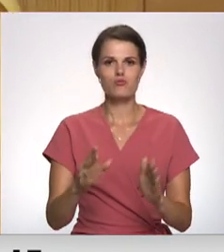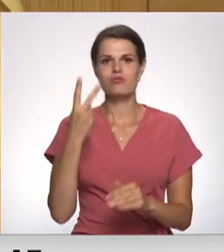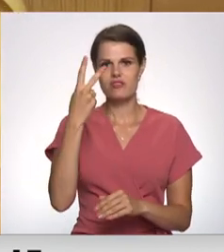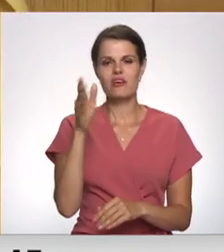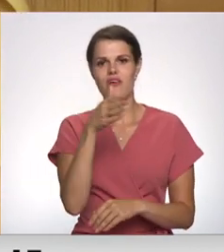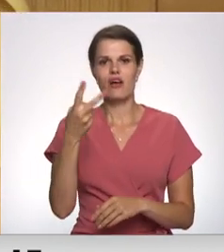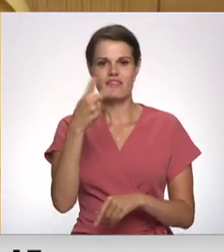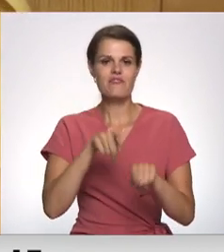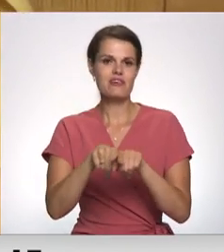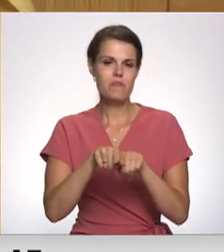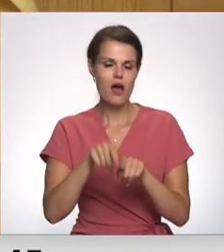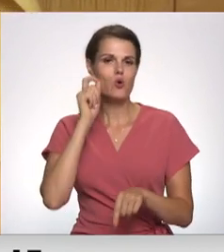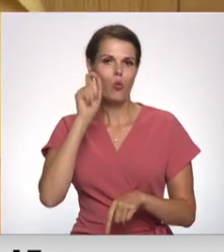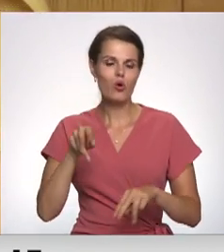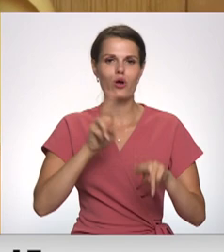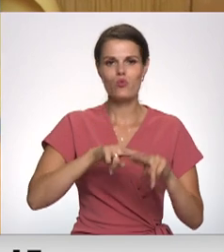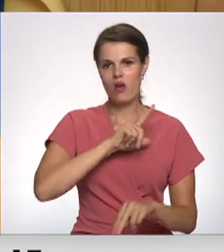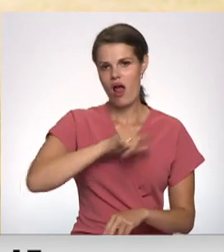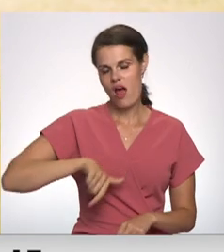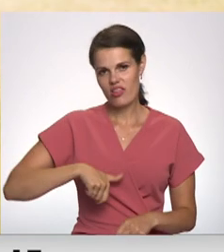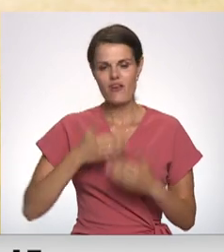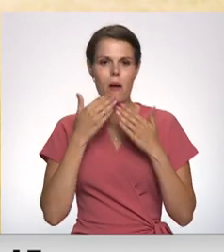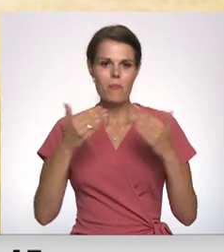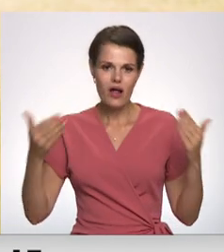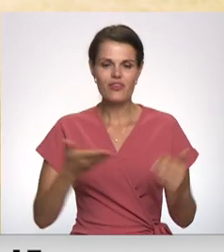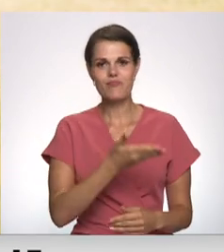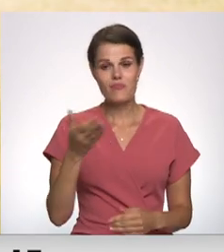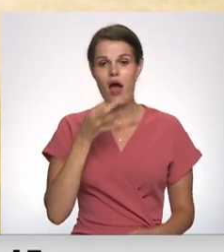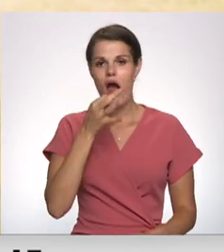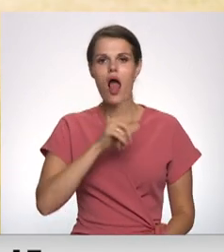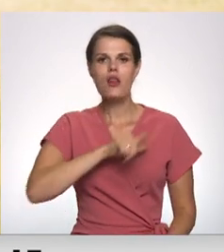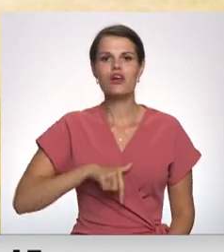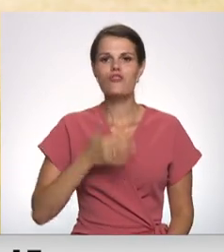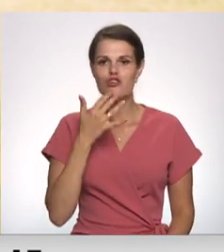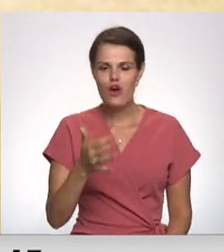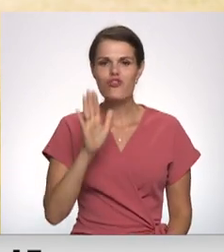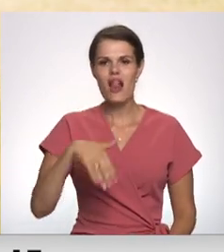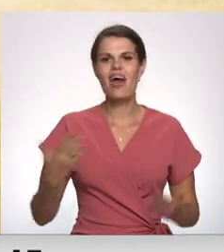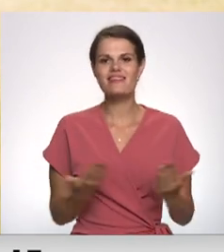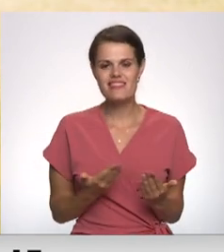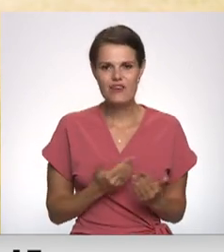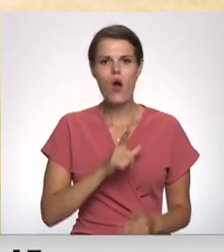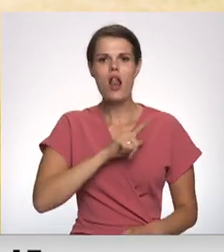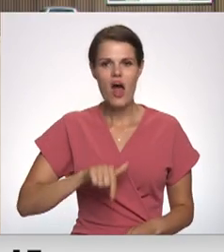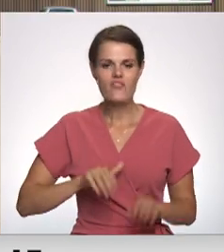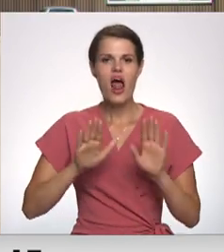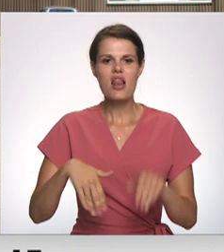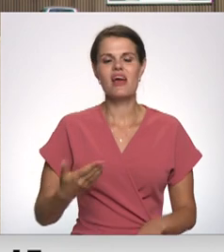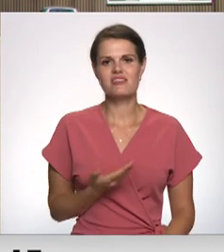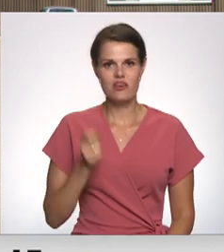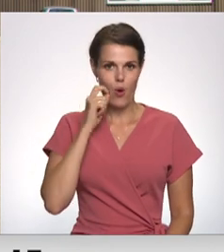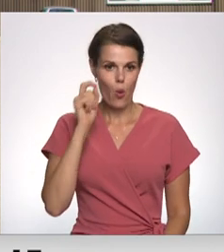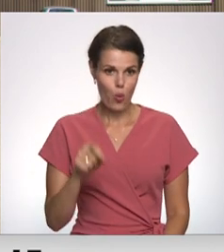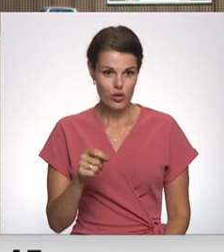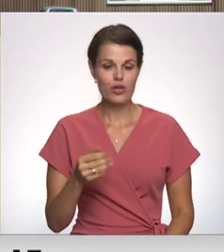divas māsas, Ukraina un Latvija. Paldies jums! Lai dzīvo Latvija! Lai dzīvo Ukrainā. Šobrīd Nīgrāns pagasta